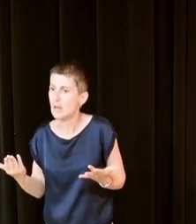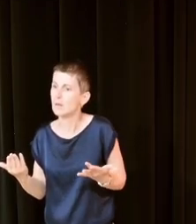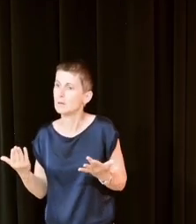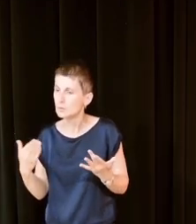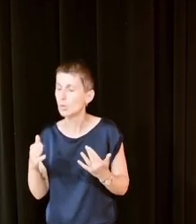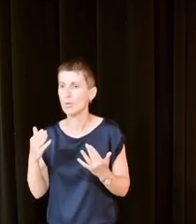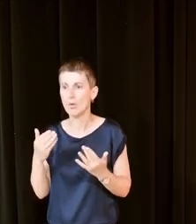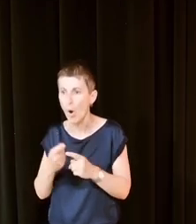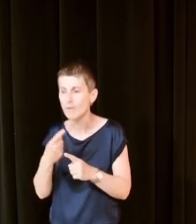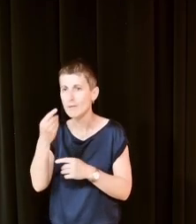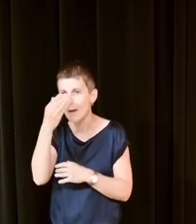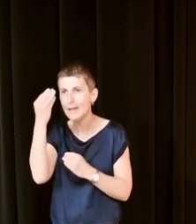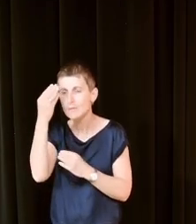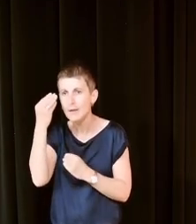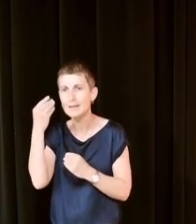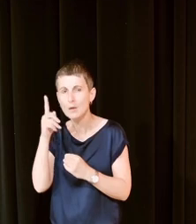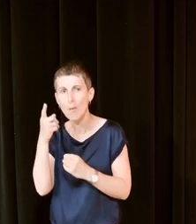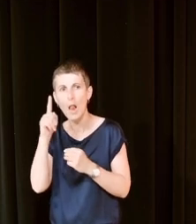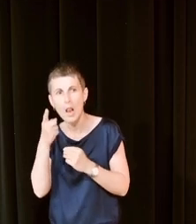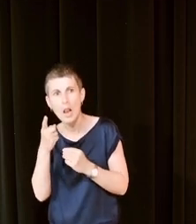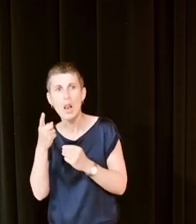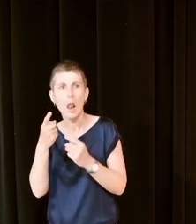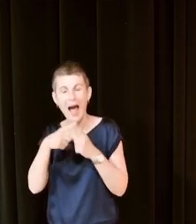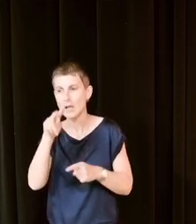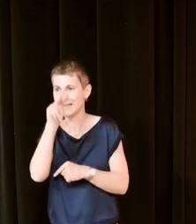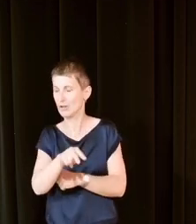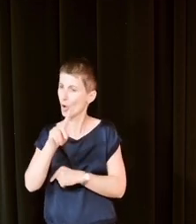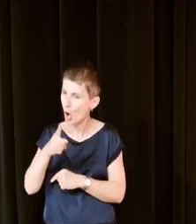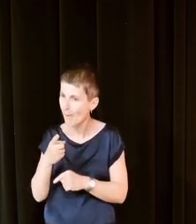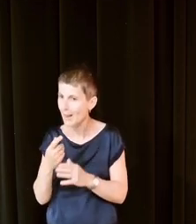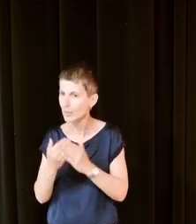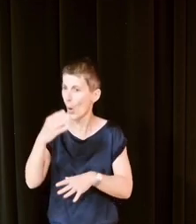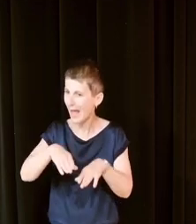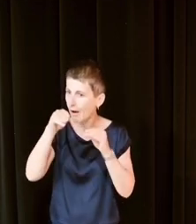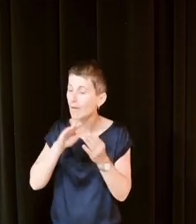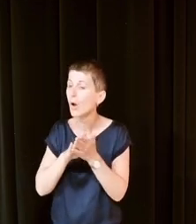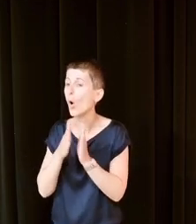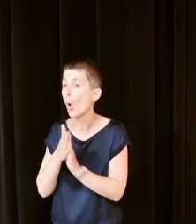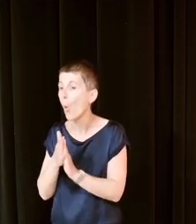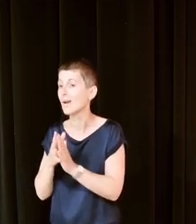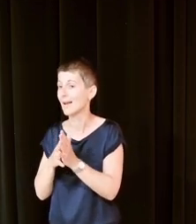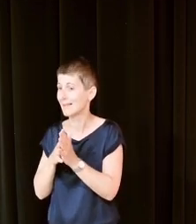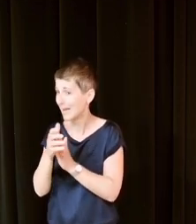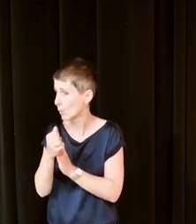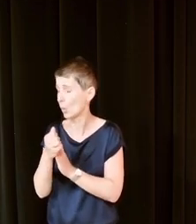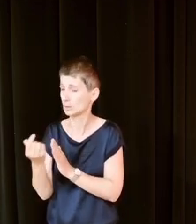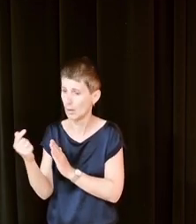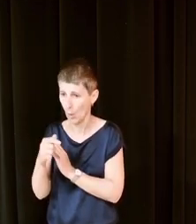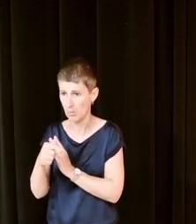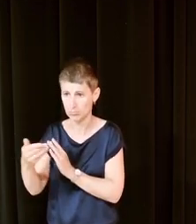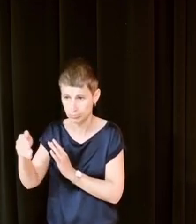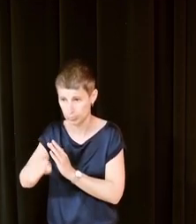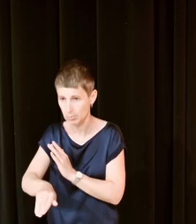ich vernachlässigt und da will ich nochmal hinschauen oder anders hinschauen. Oder eine unheilbare Diagnose kann ein Ort der